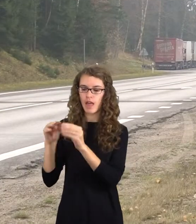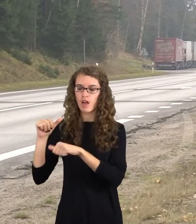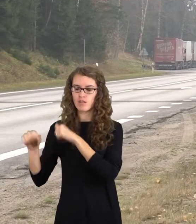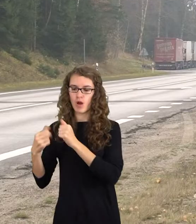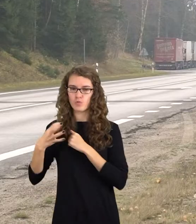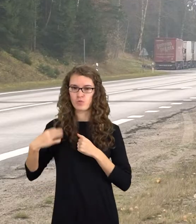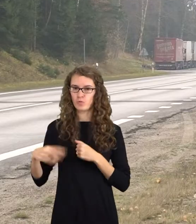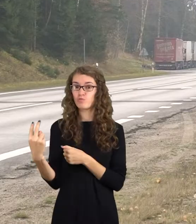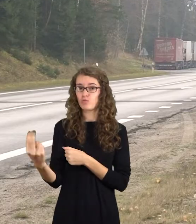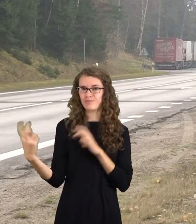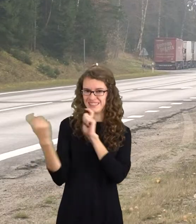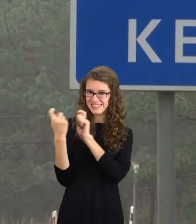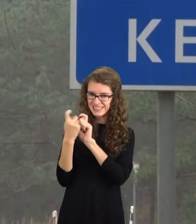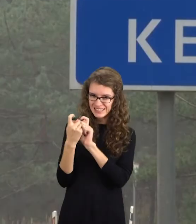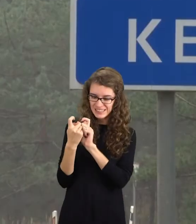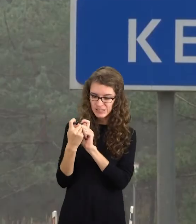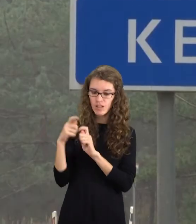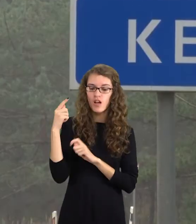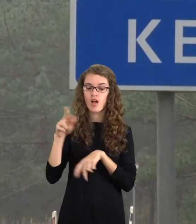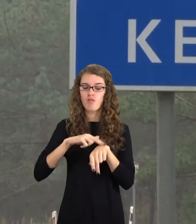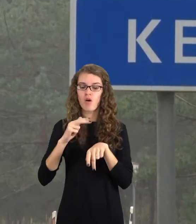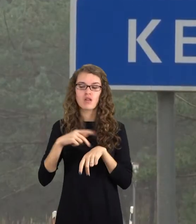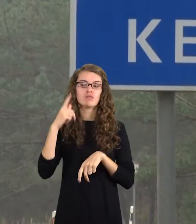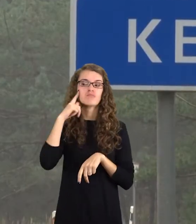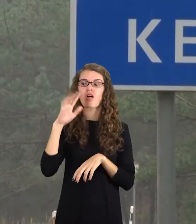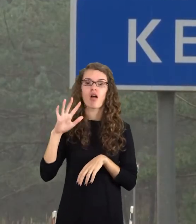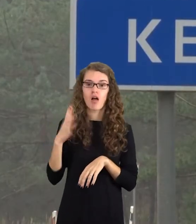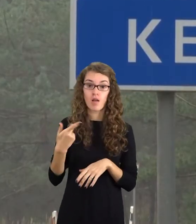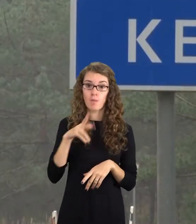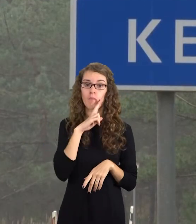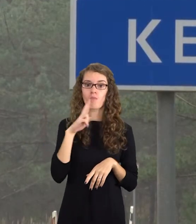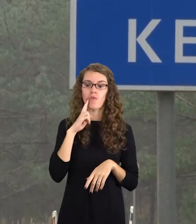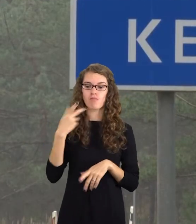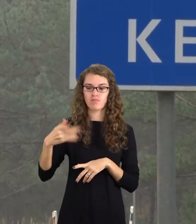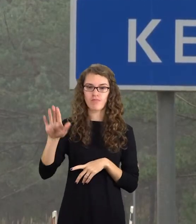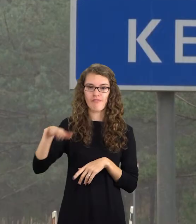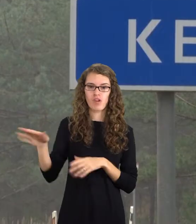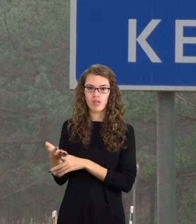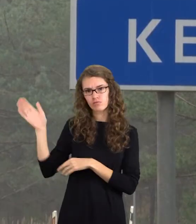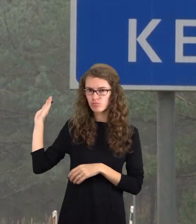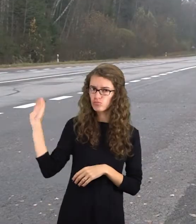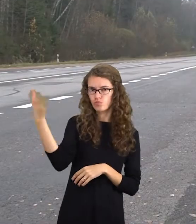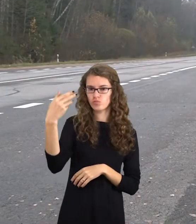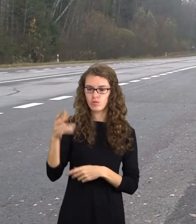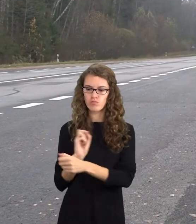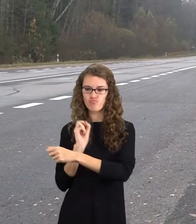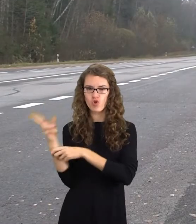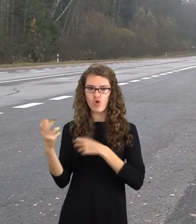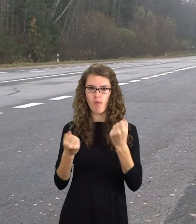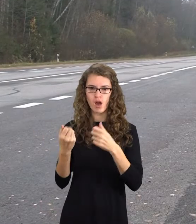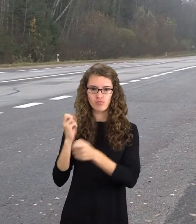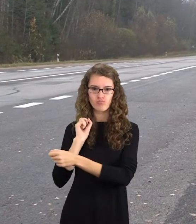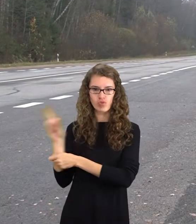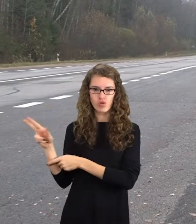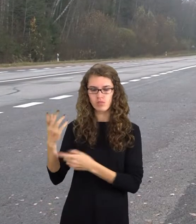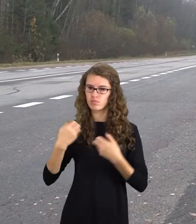metų sūnumis. Kaip vėliau buvo pranešta policijai, motina delnu trenkė vyresniajam sūnui per veidą ir jį išlaipinusi iš automobilio su